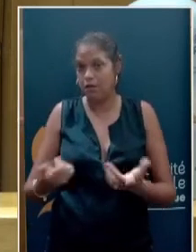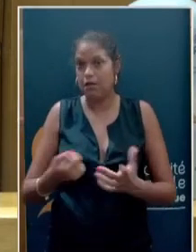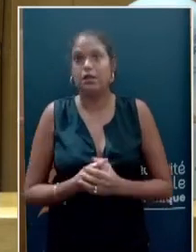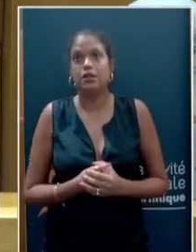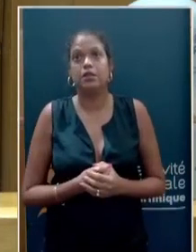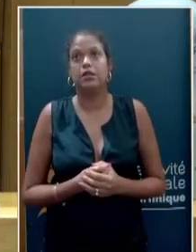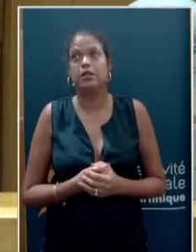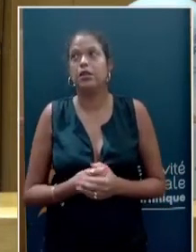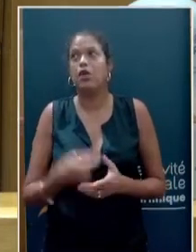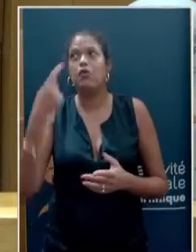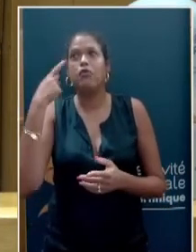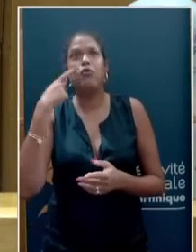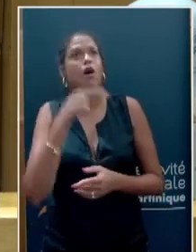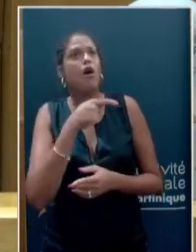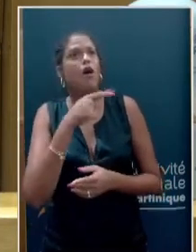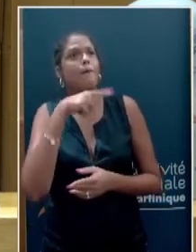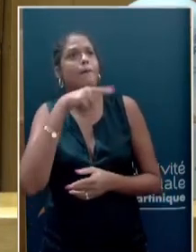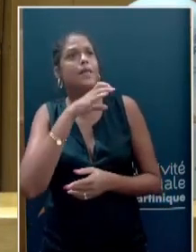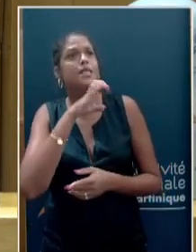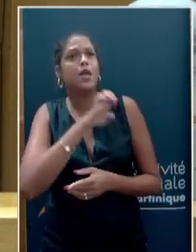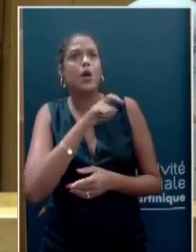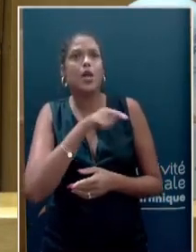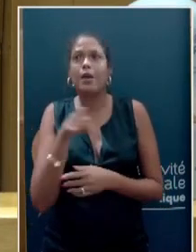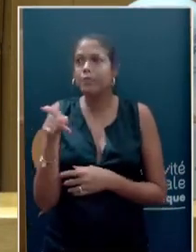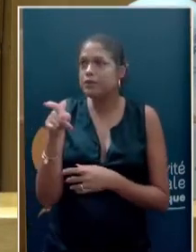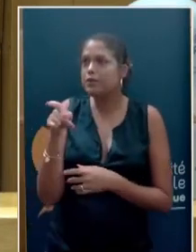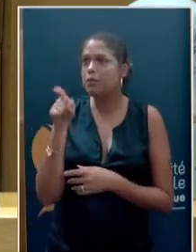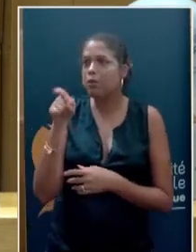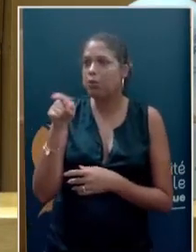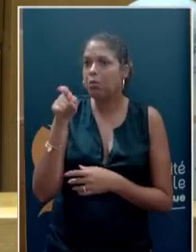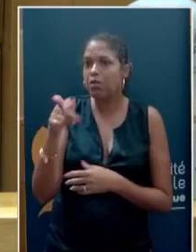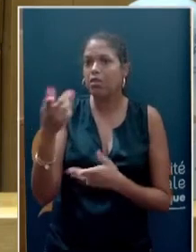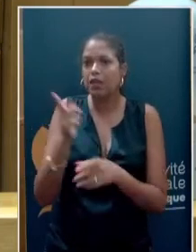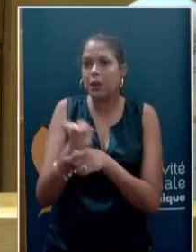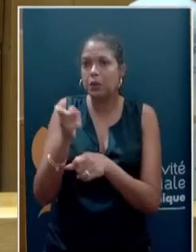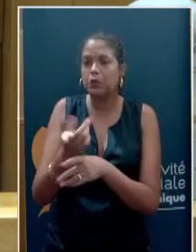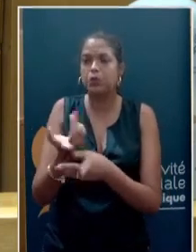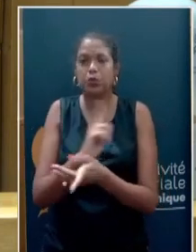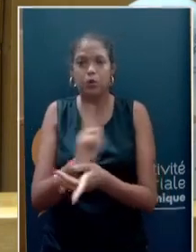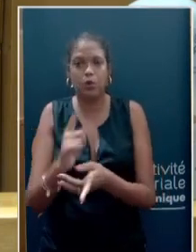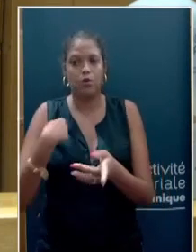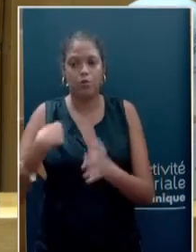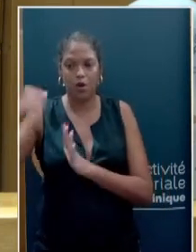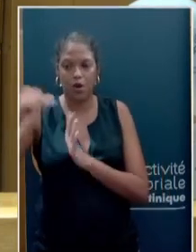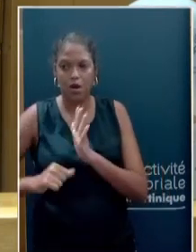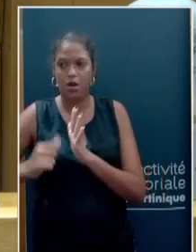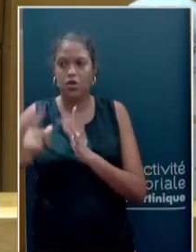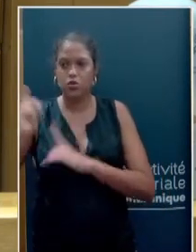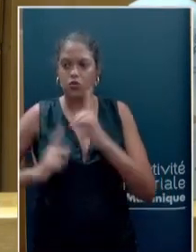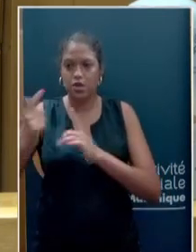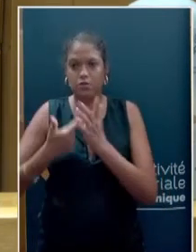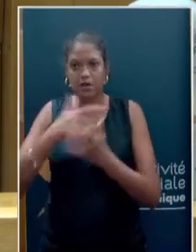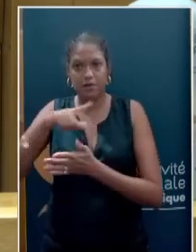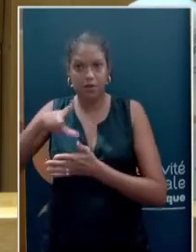Je vois que le PCE prêtait le doigt sur nous. Nous ne serons pas responsables si, depuis le mois de juillet 2022, un certain nombre de